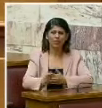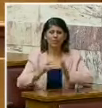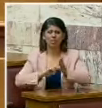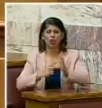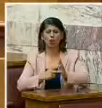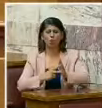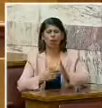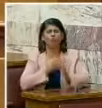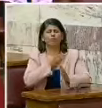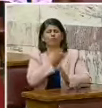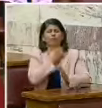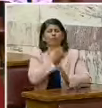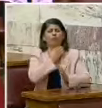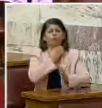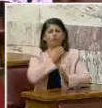απόλυτη ασφυξία.